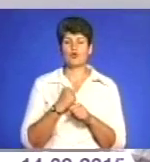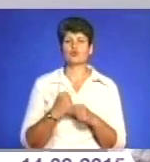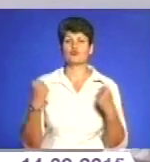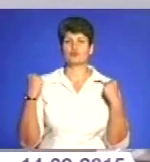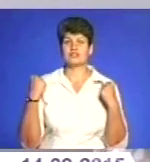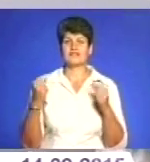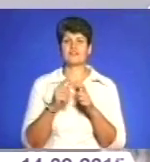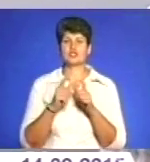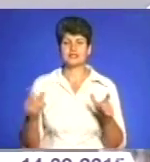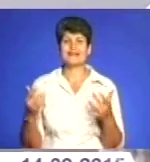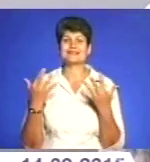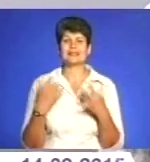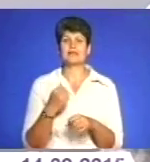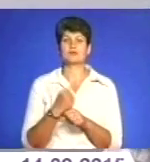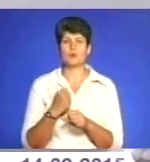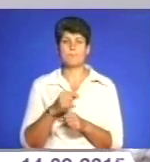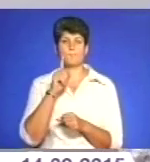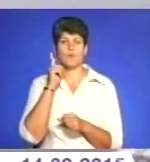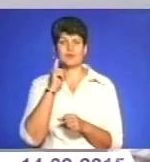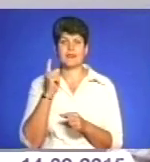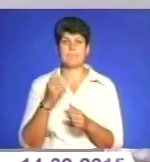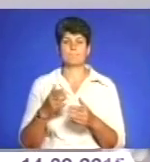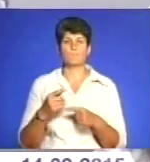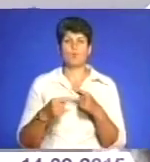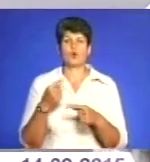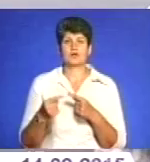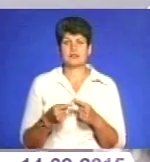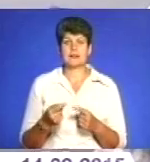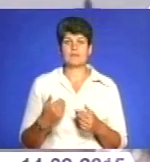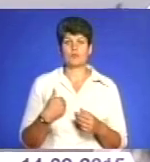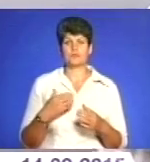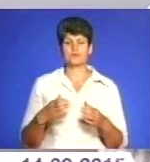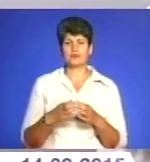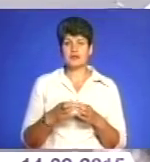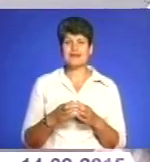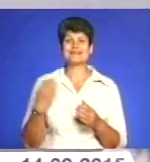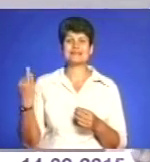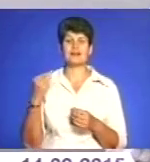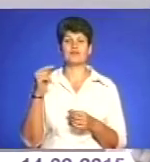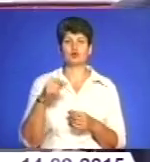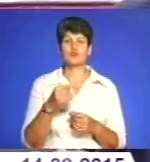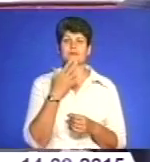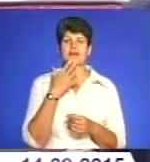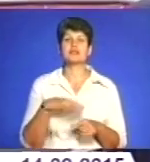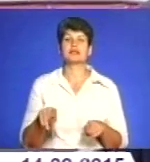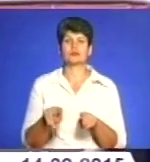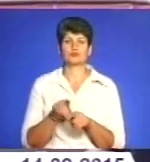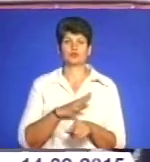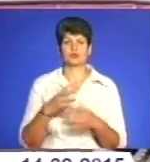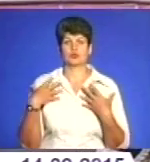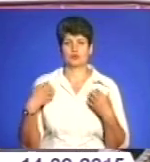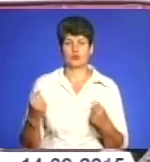вони працюють, підготовлюють молоде покоління. І, звичайно, що ми, як партія, зацікавлені в тому, щоб і нація була здорова. Дуже хотілося